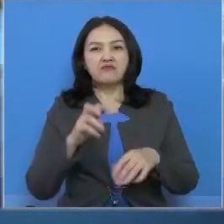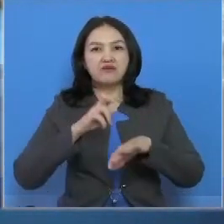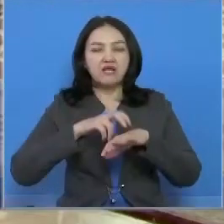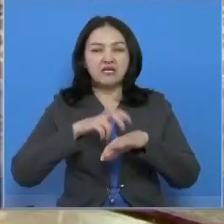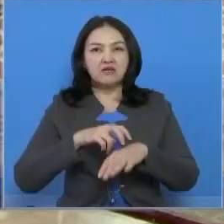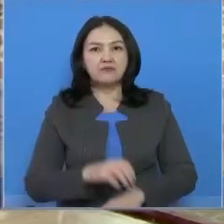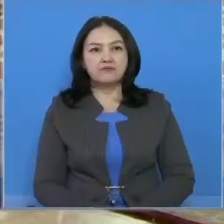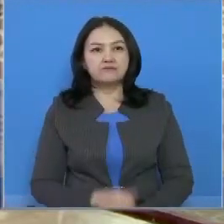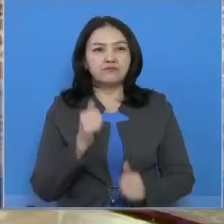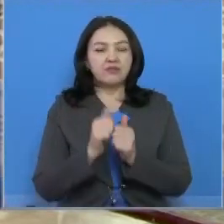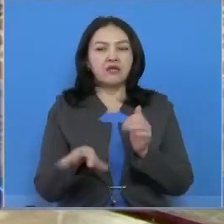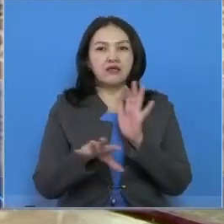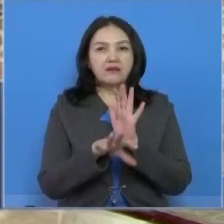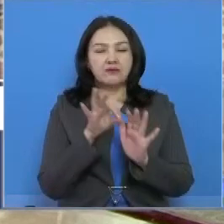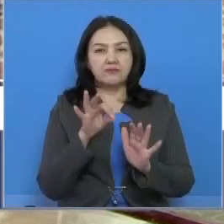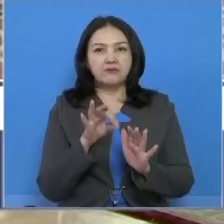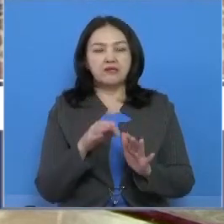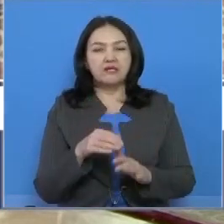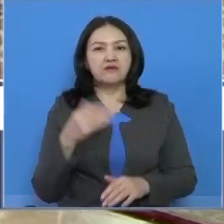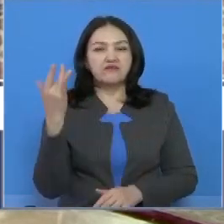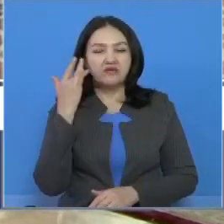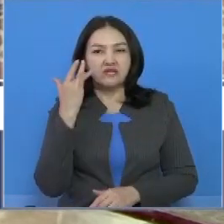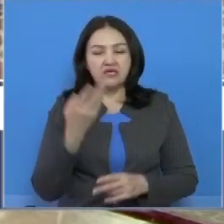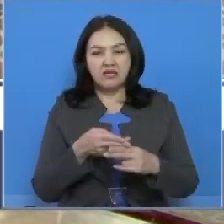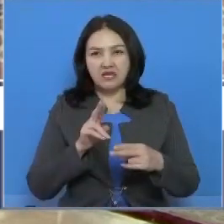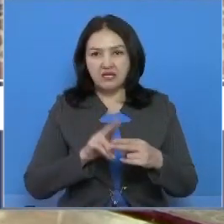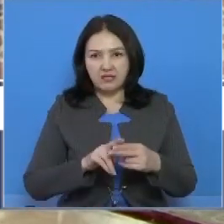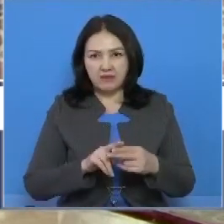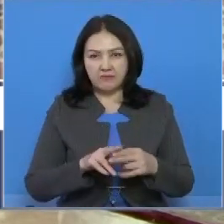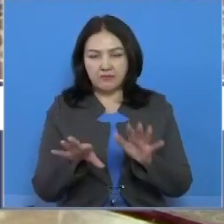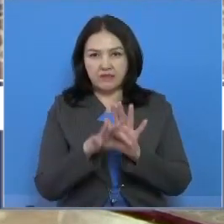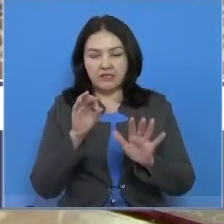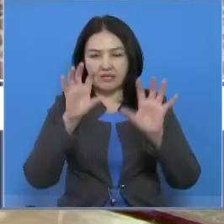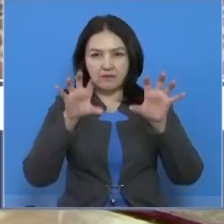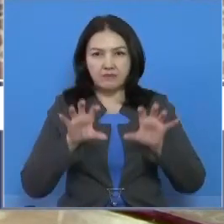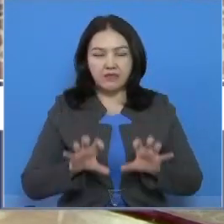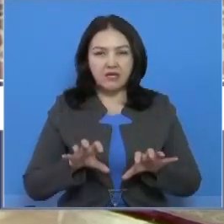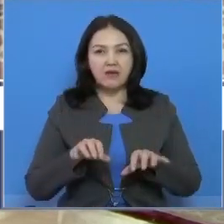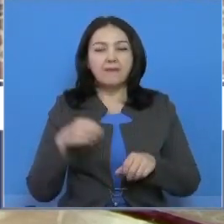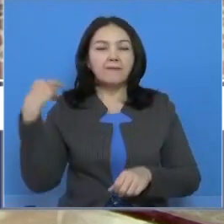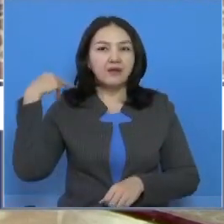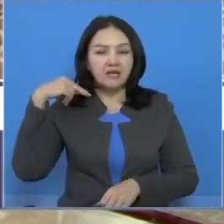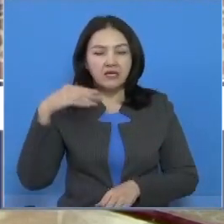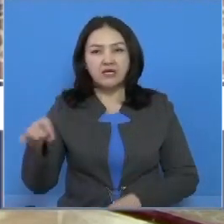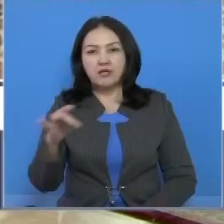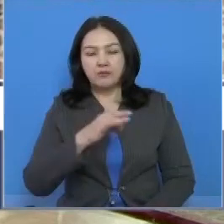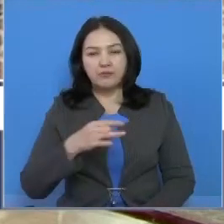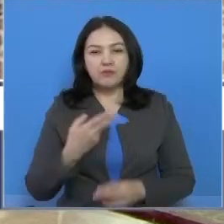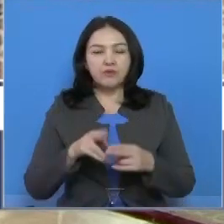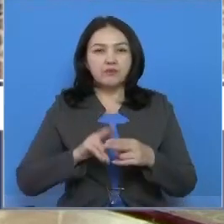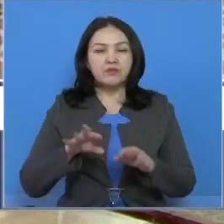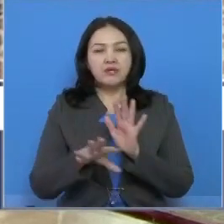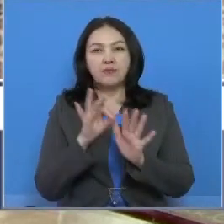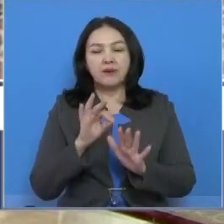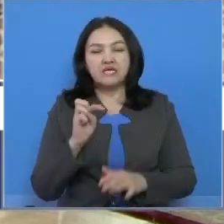врачей каждый выборы всегда это выборы президента Республики Пусть это будет